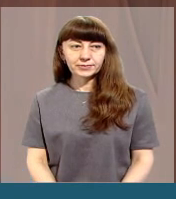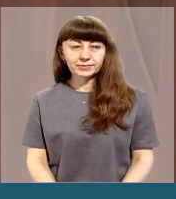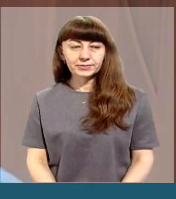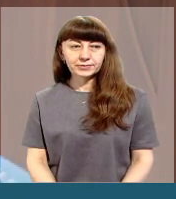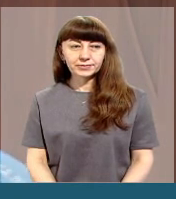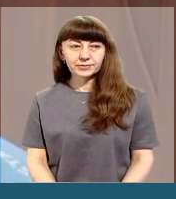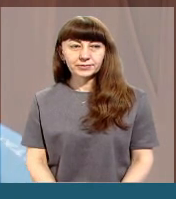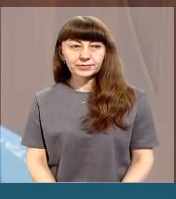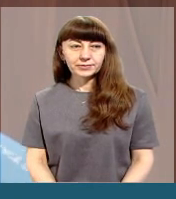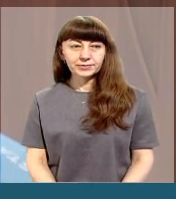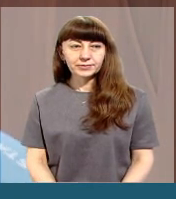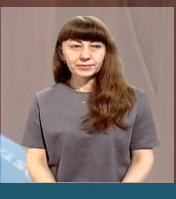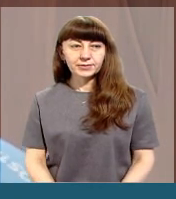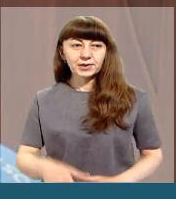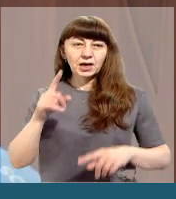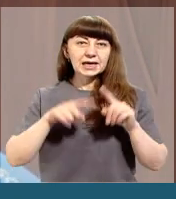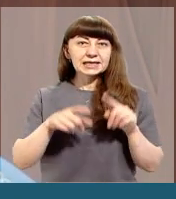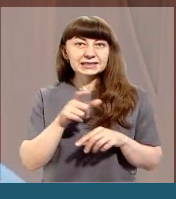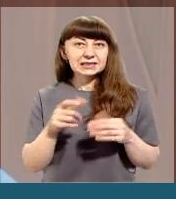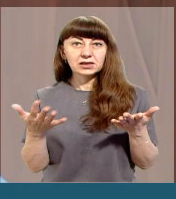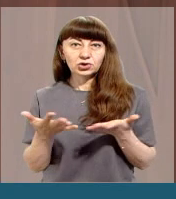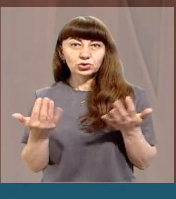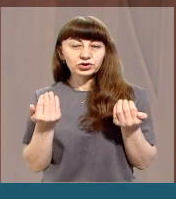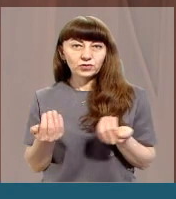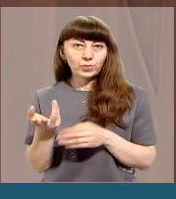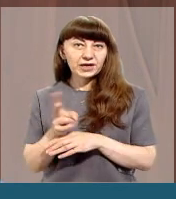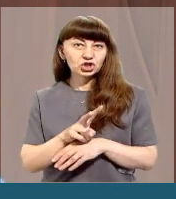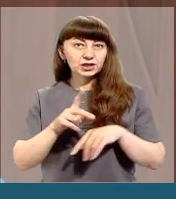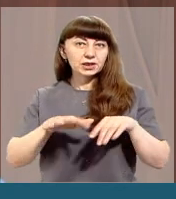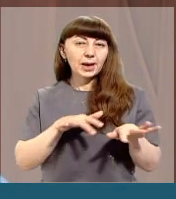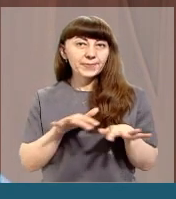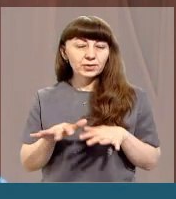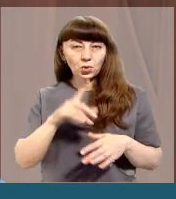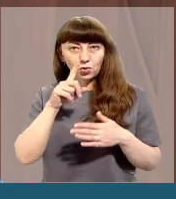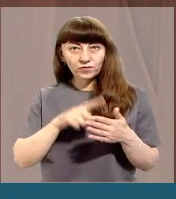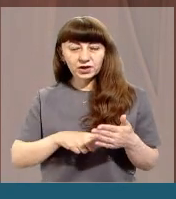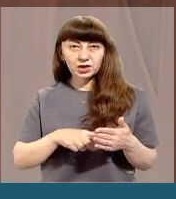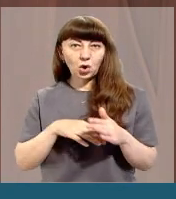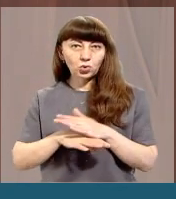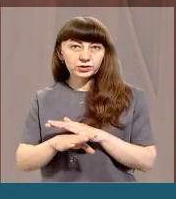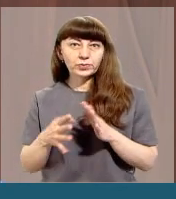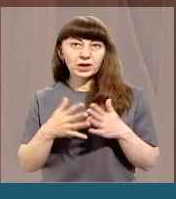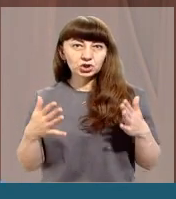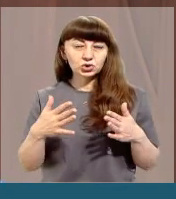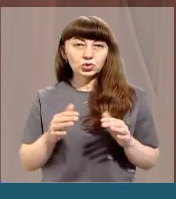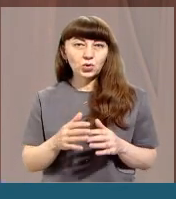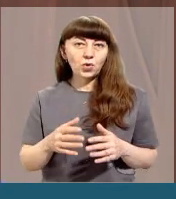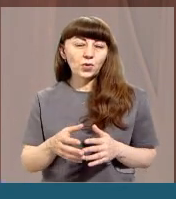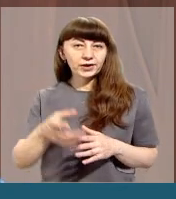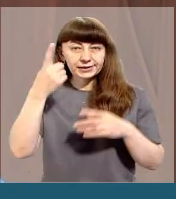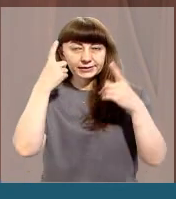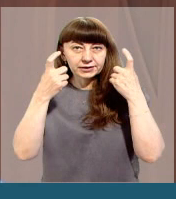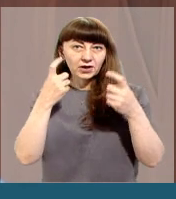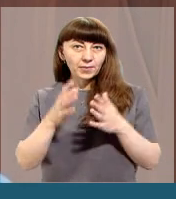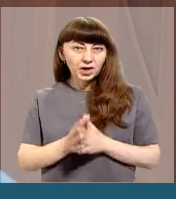Аулекольского района. И родители, которые сегодня пришли на это мероприятие, я уверена, уйдут отсюда с большим багажом